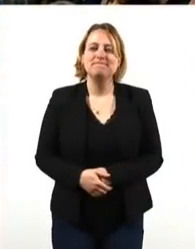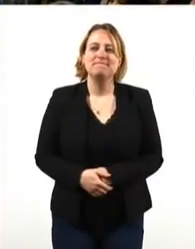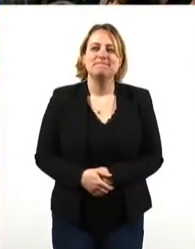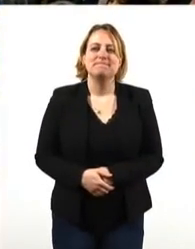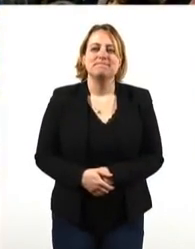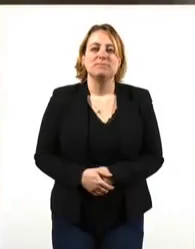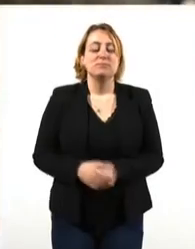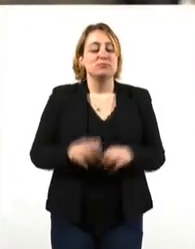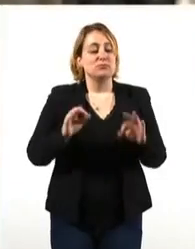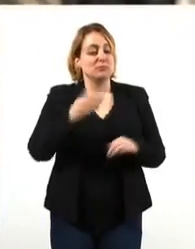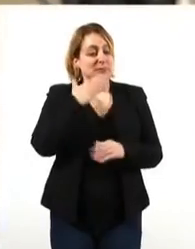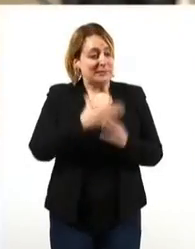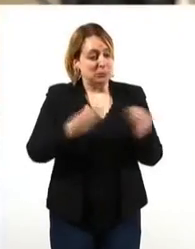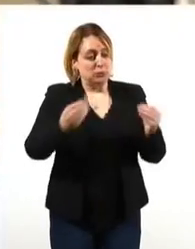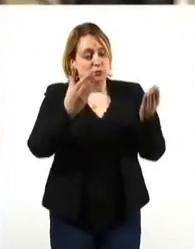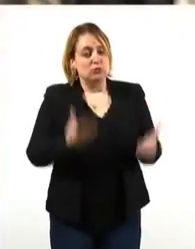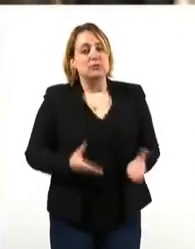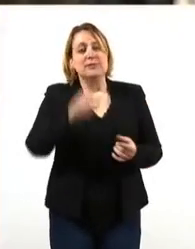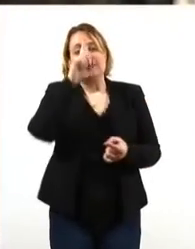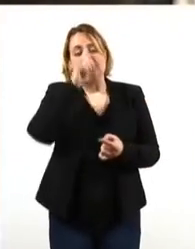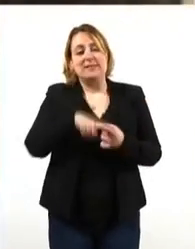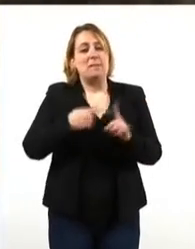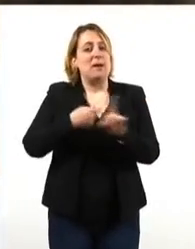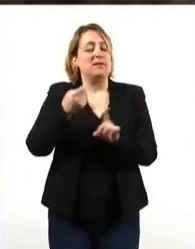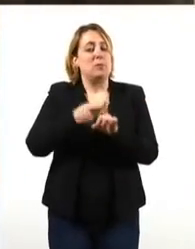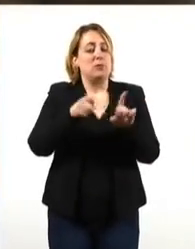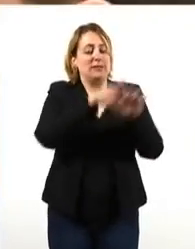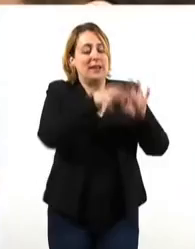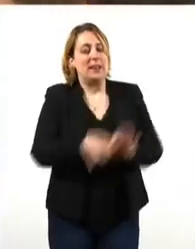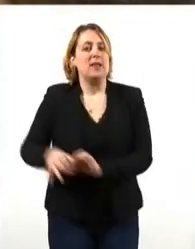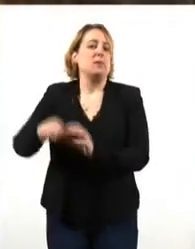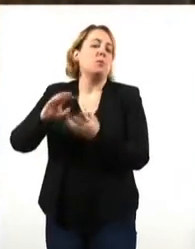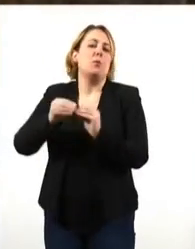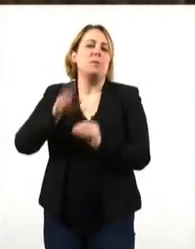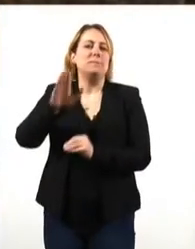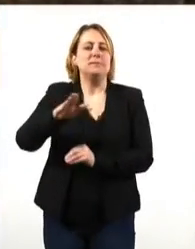Sur le sujet du harcèlement, ça touche aussi aux problématiques de santé mentale